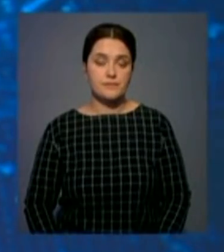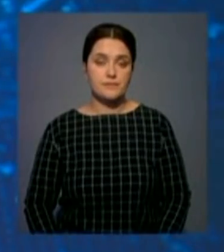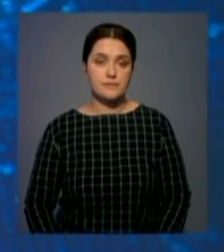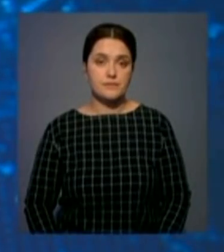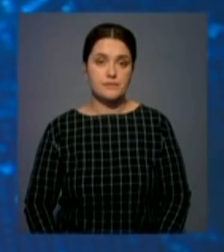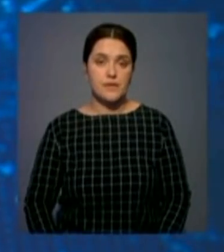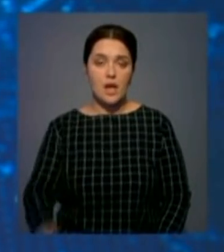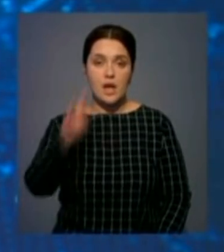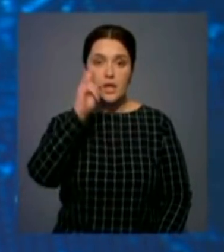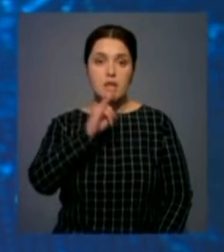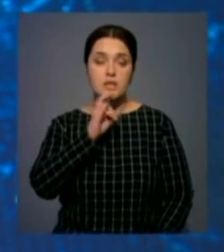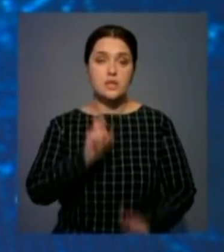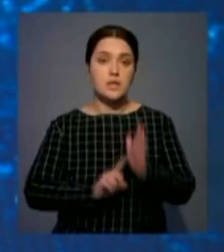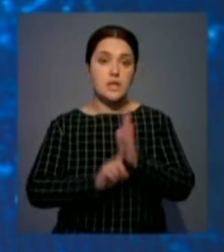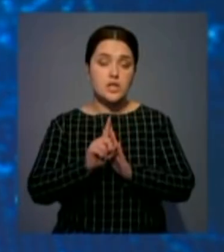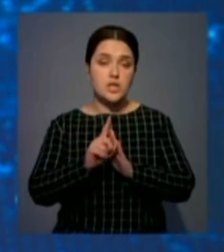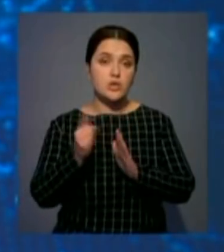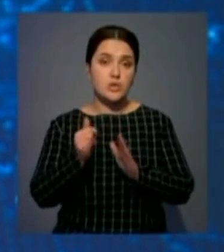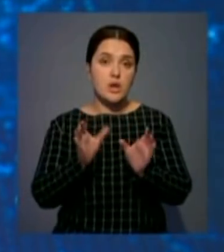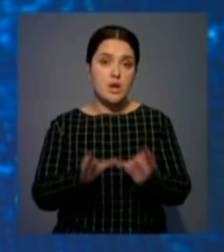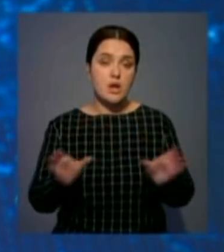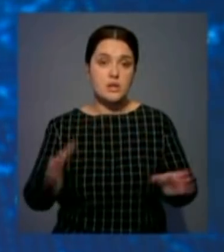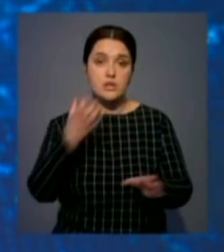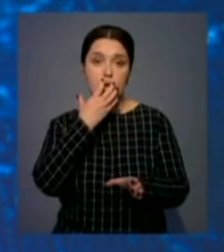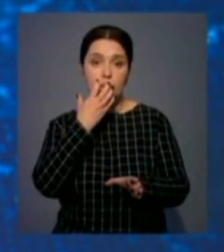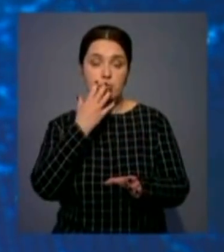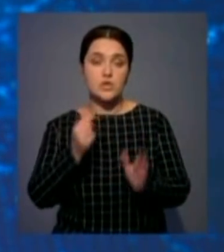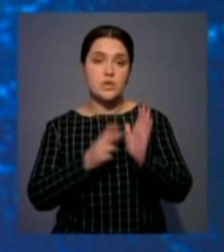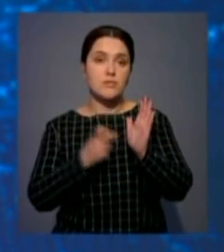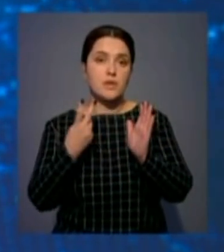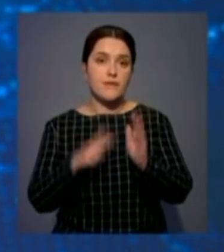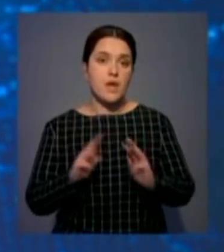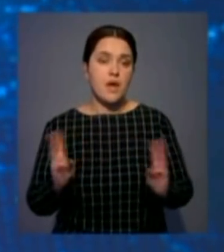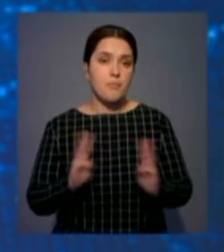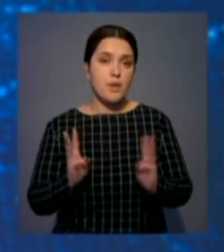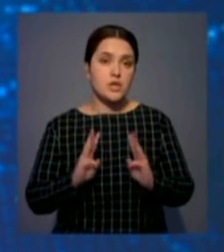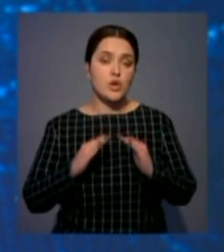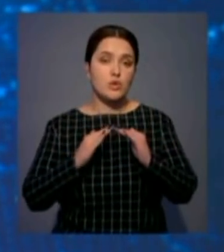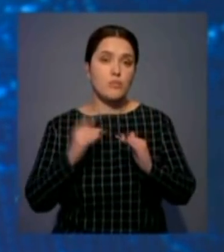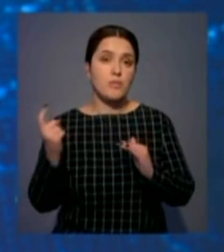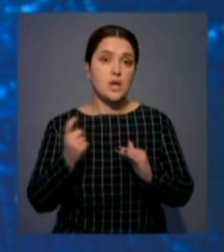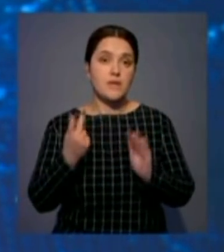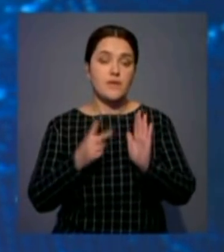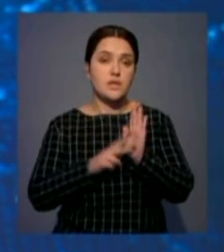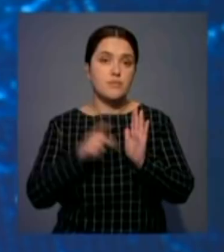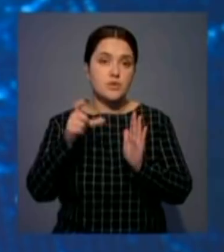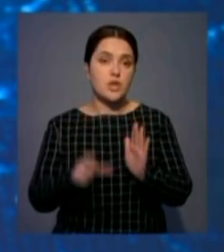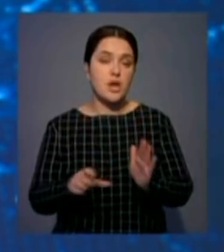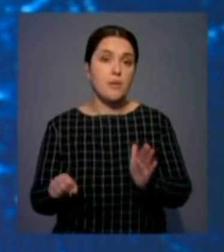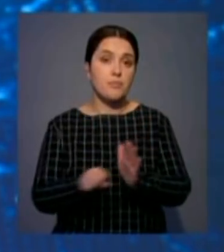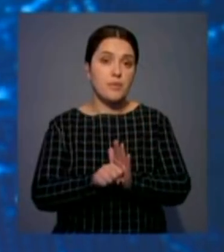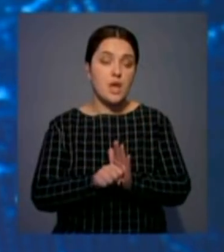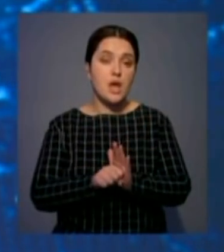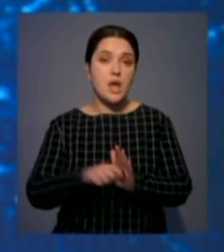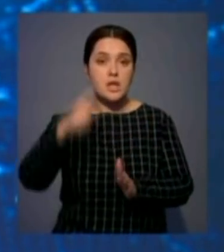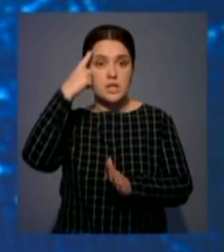К другим темам. В Казахстане с начала отопительного сезона в жилом секторе произошло 720 пожаров. 27 человек погибли. Об